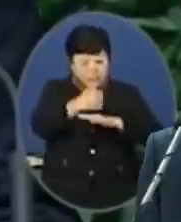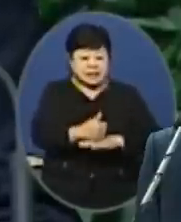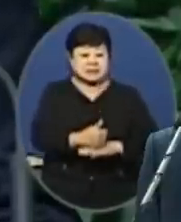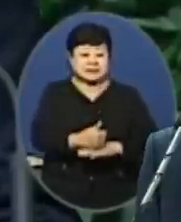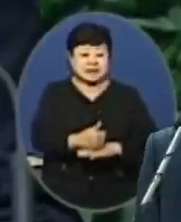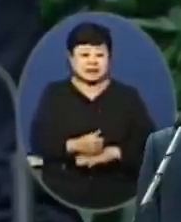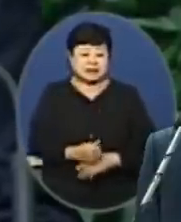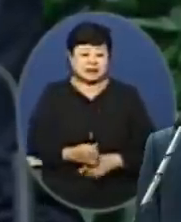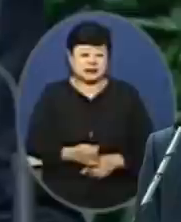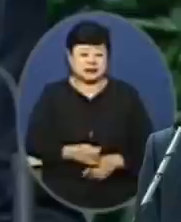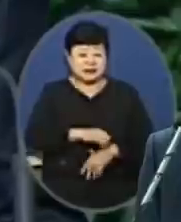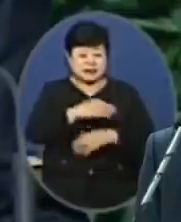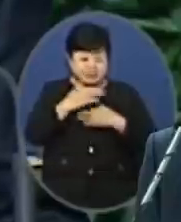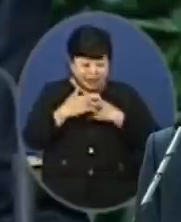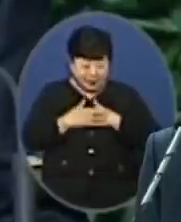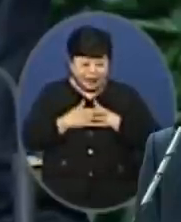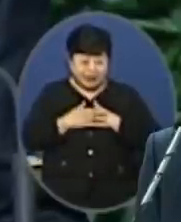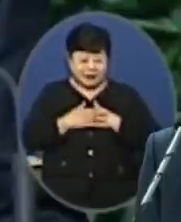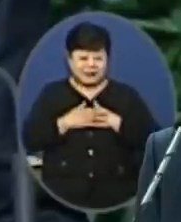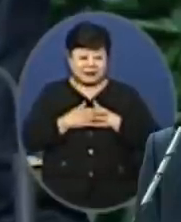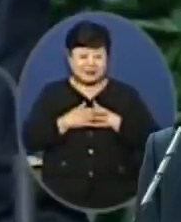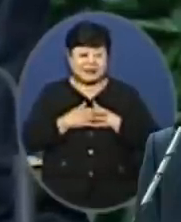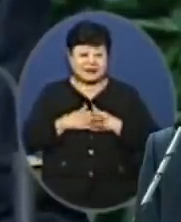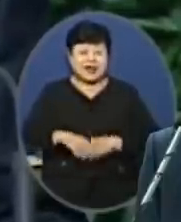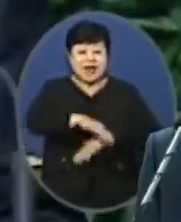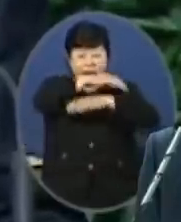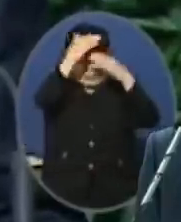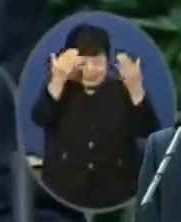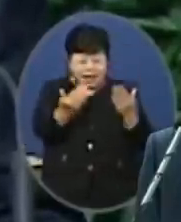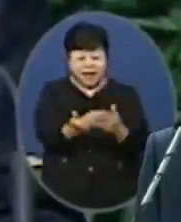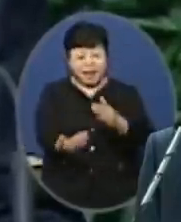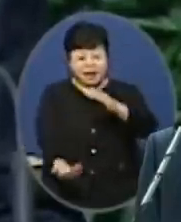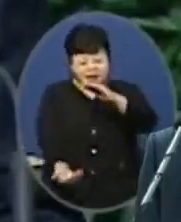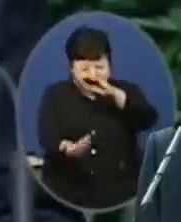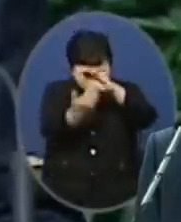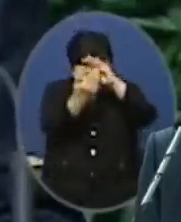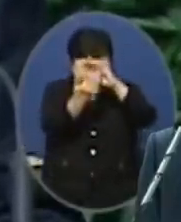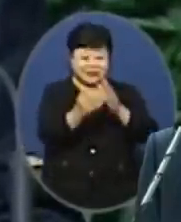것이 그것입니다. 내가 다 이루었다.